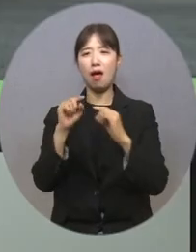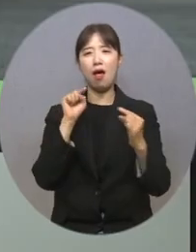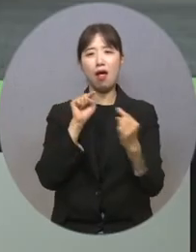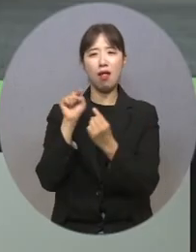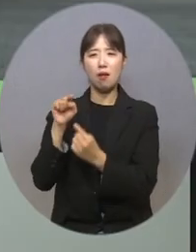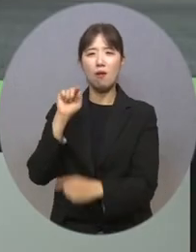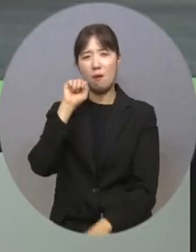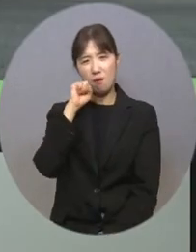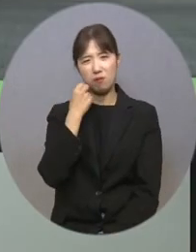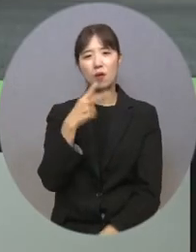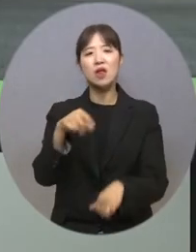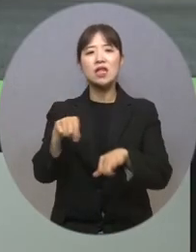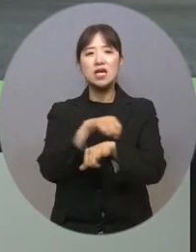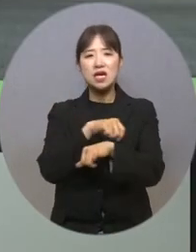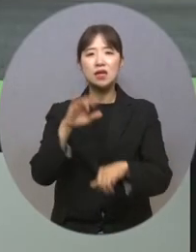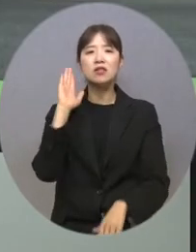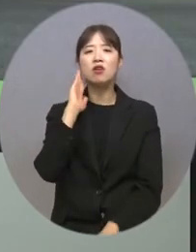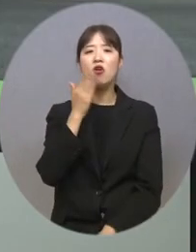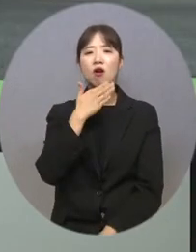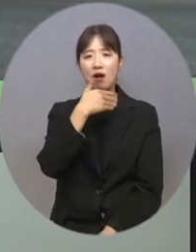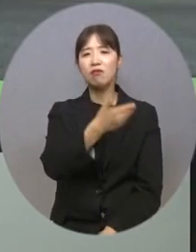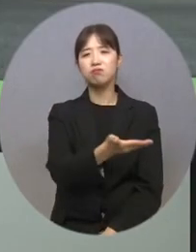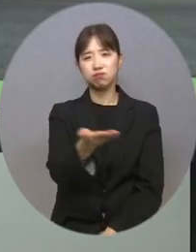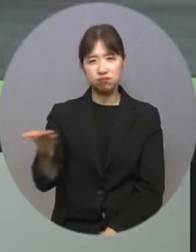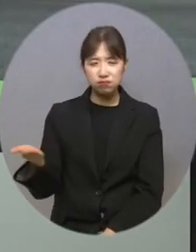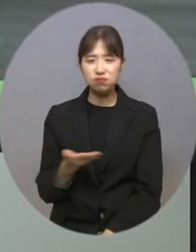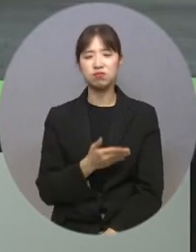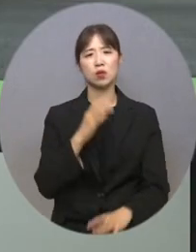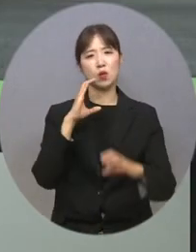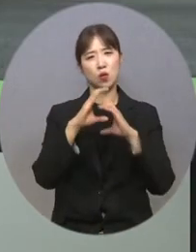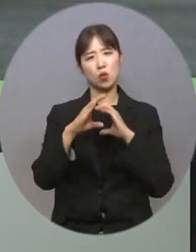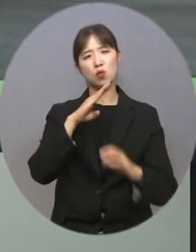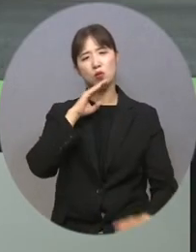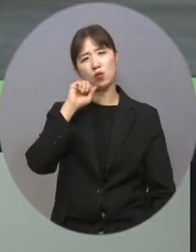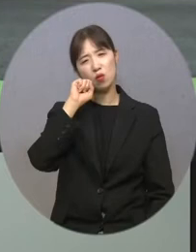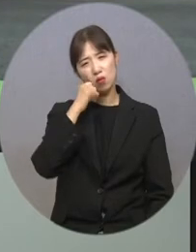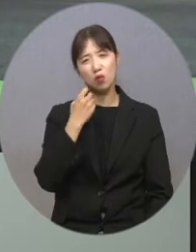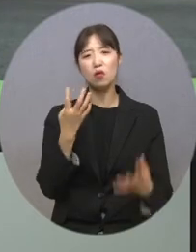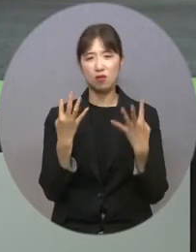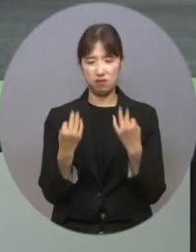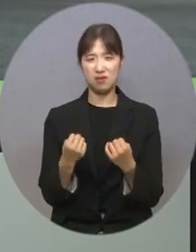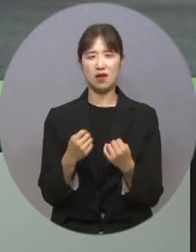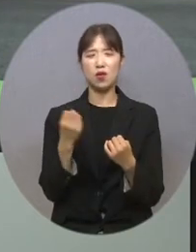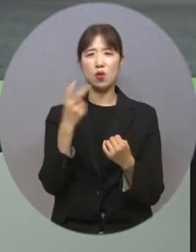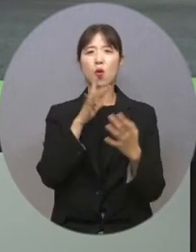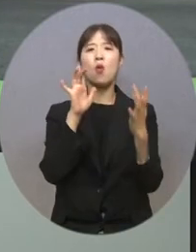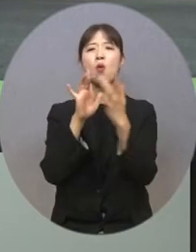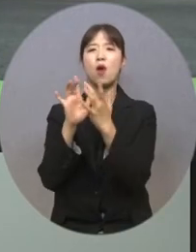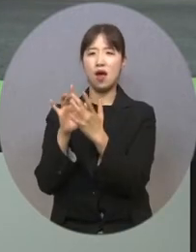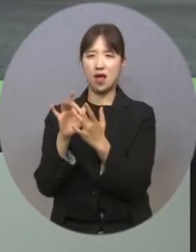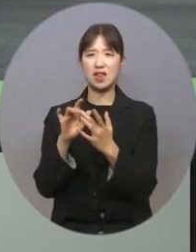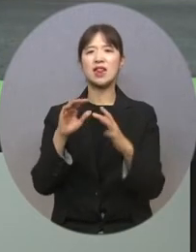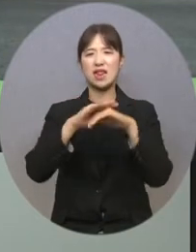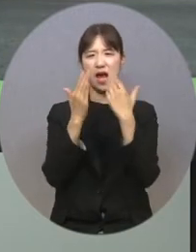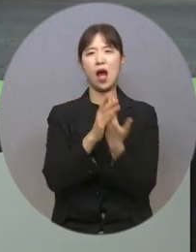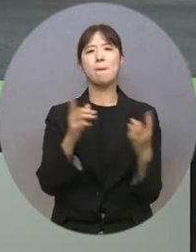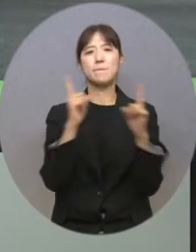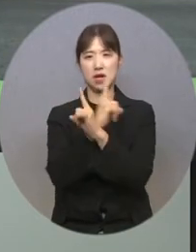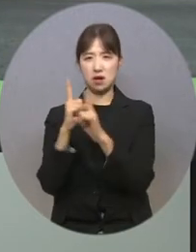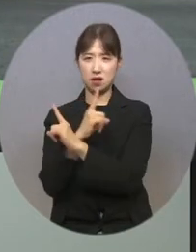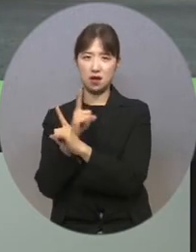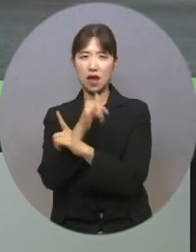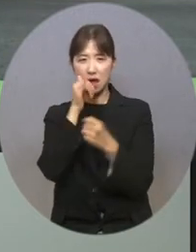특히 이제 우리 청각장애 분들은 이런 소통에 있어서 굉장한 어려움이 있으셨어요 우리가 온라인으로 막 전환 하다보니 그